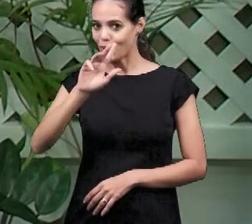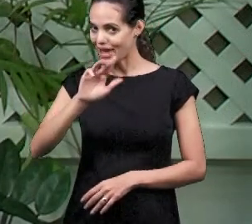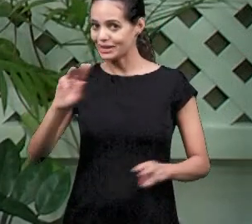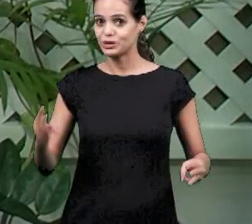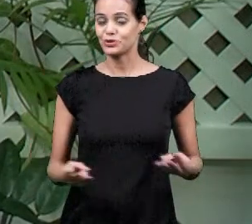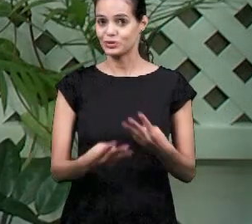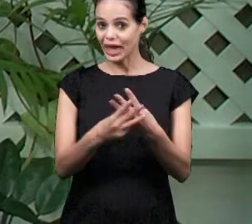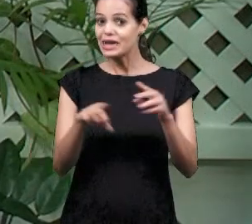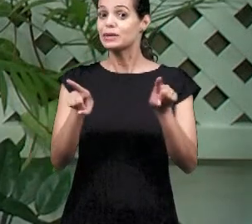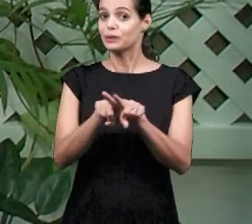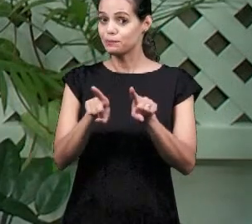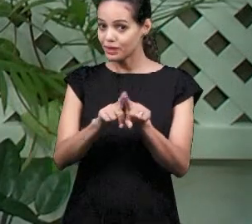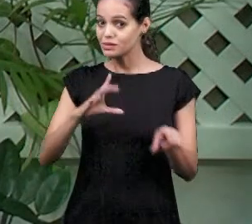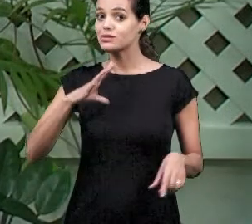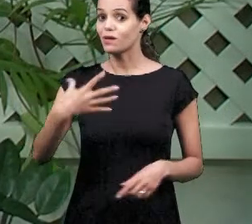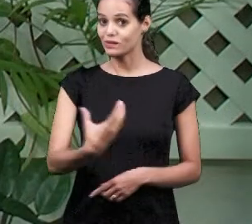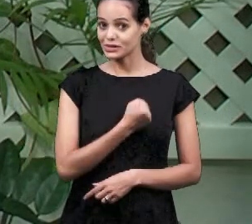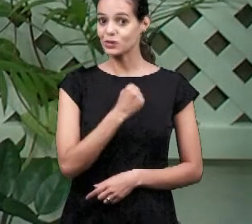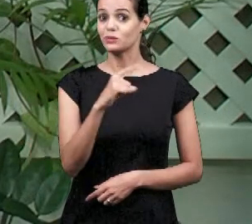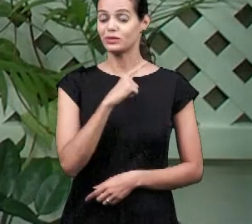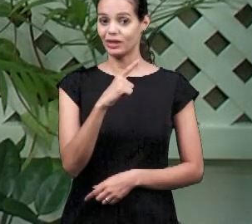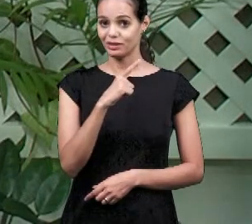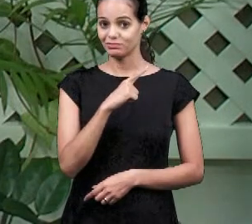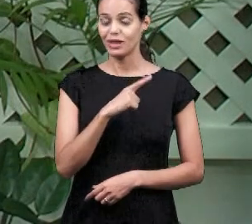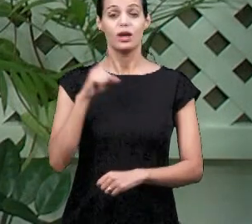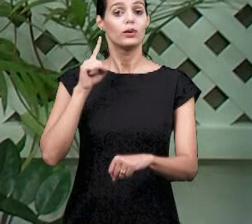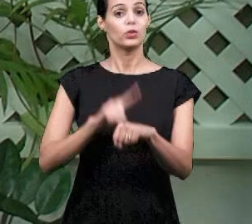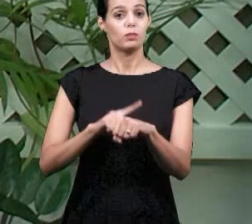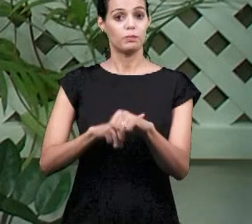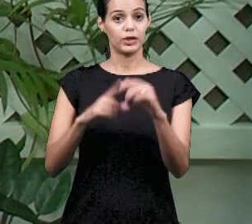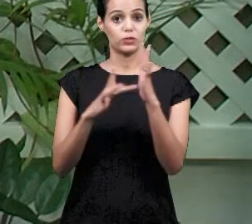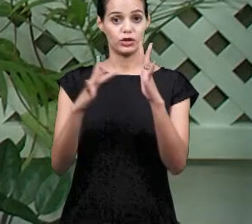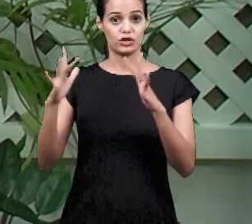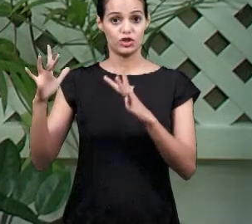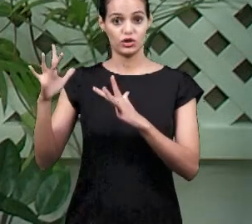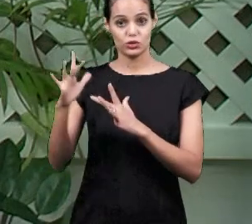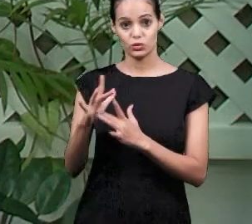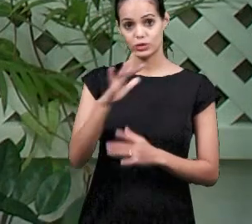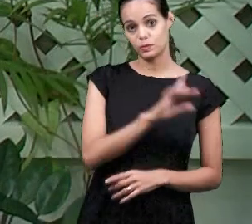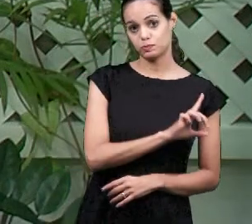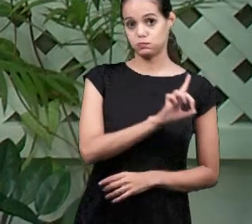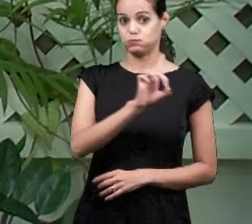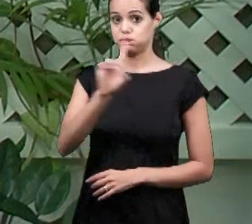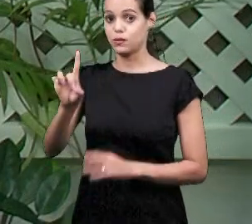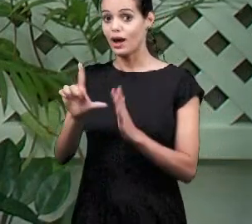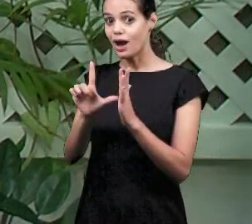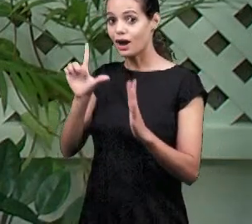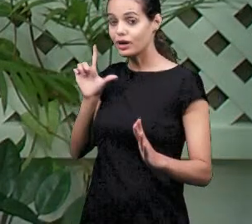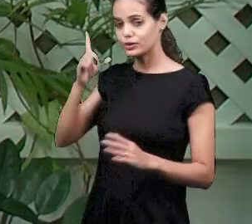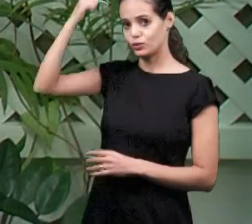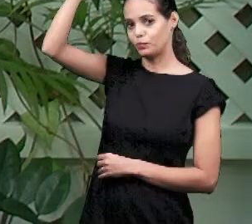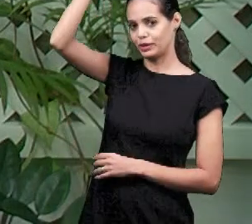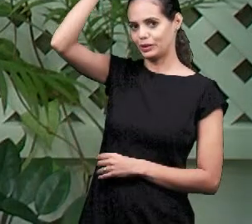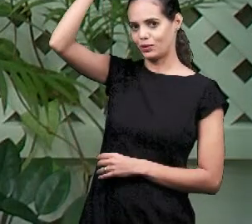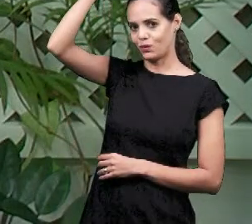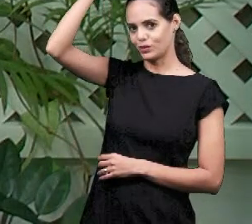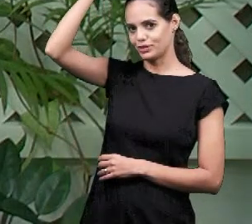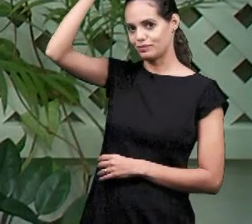Samarie. Pourquoi? Il est allé retrouver qui? Un centenier qui était